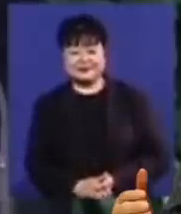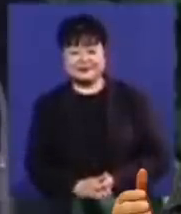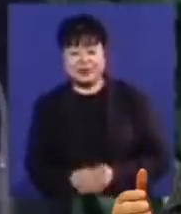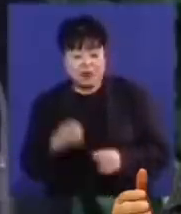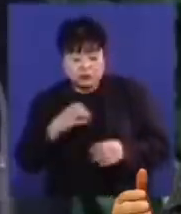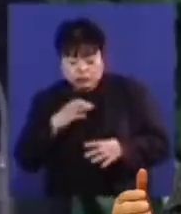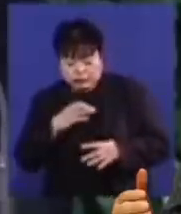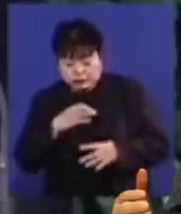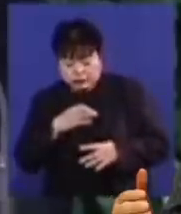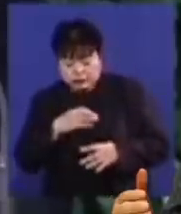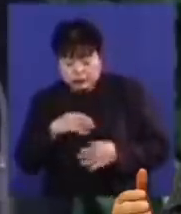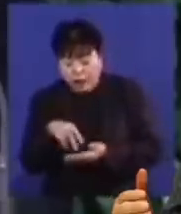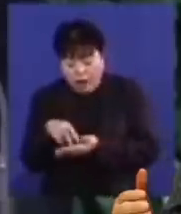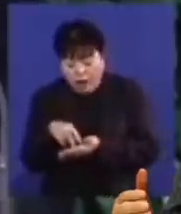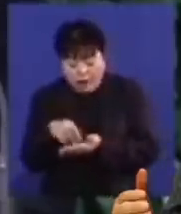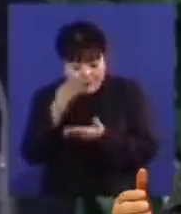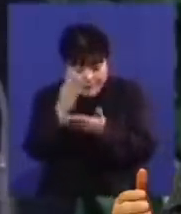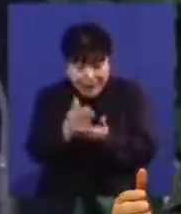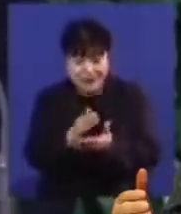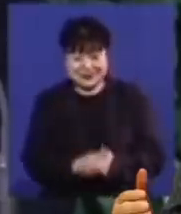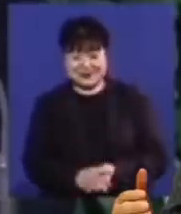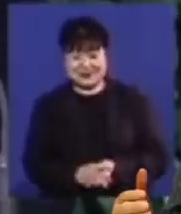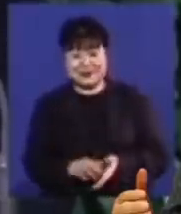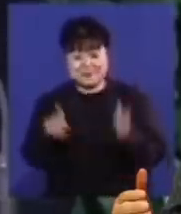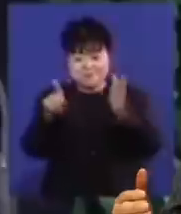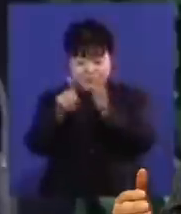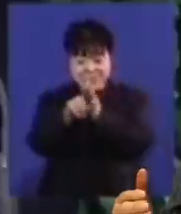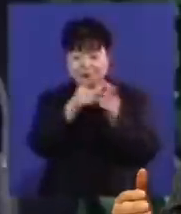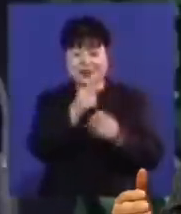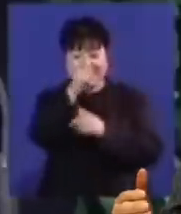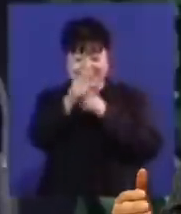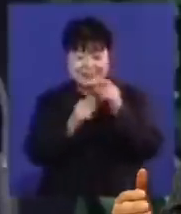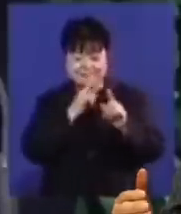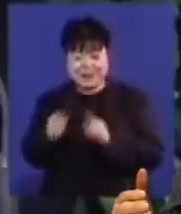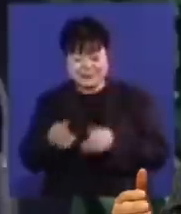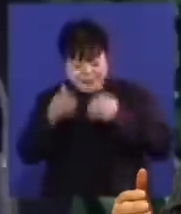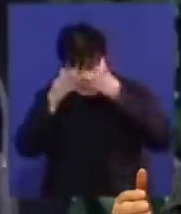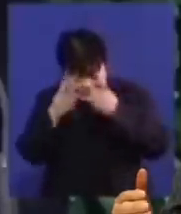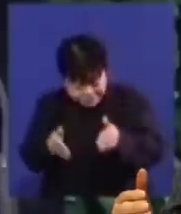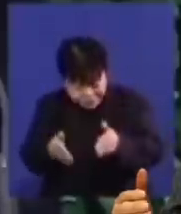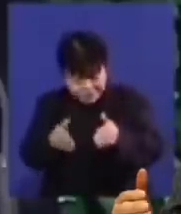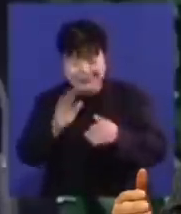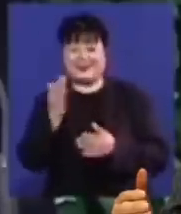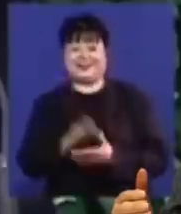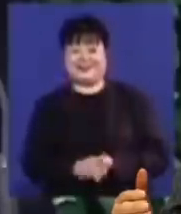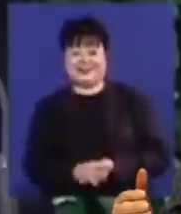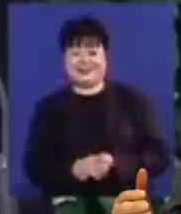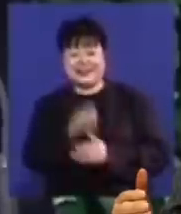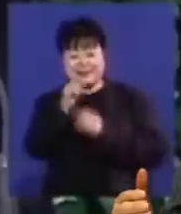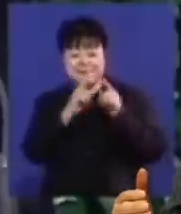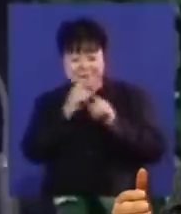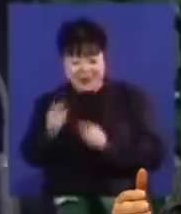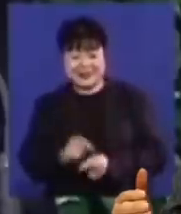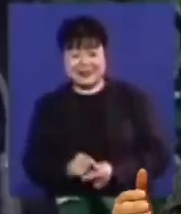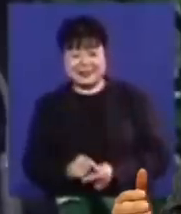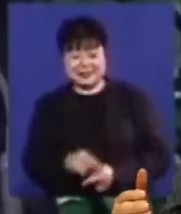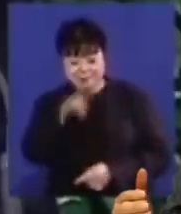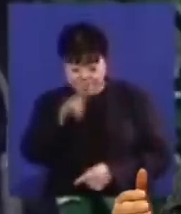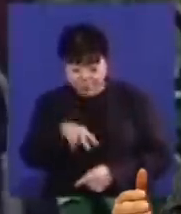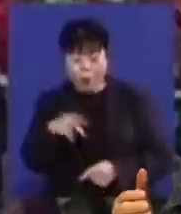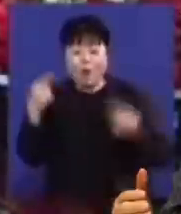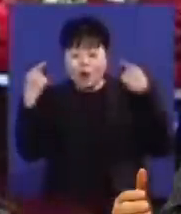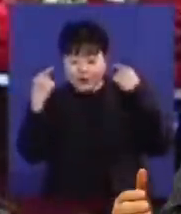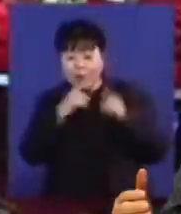두려워 말고 떨지 말기 위해서는 우리 신앙생활도 하나님 말씀에 집중해야 돼요. 하나님 말씀을 읽고